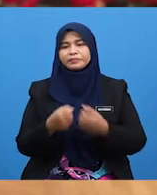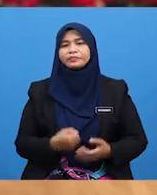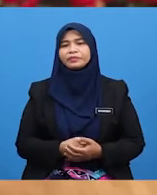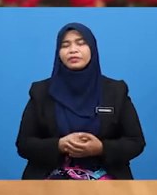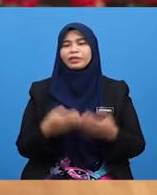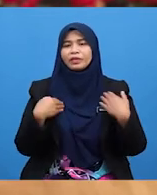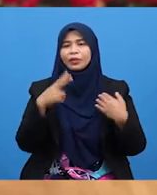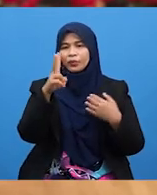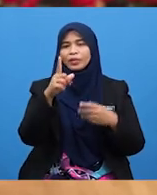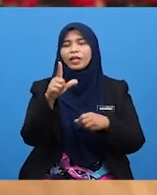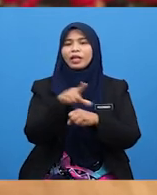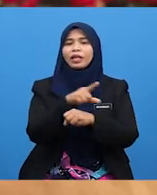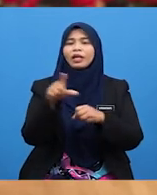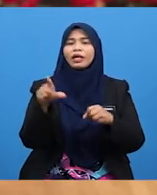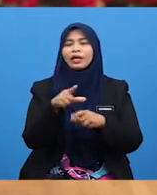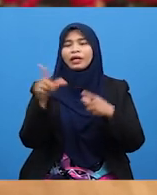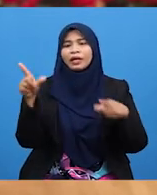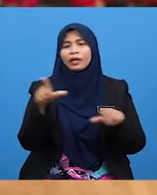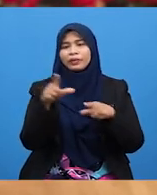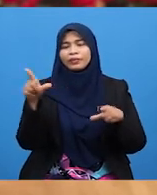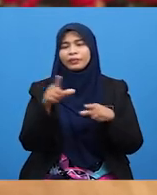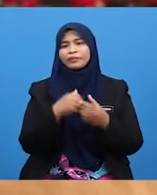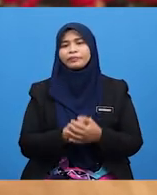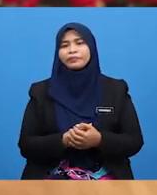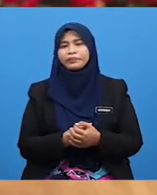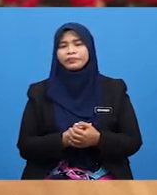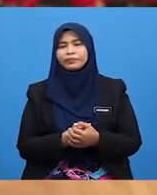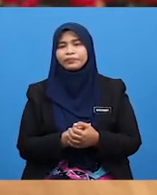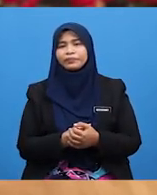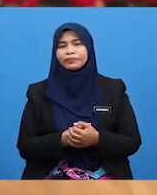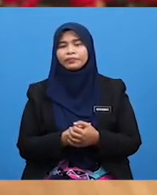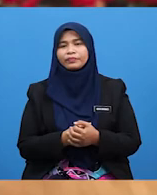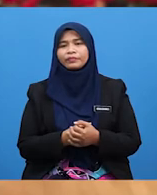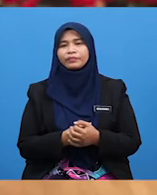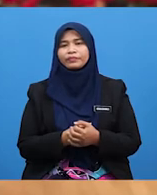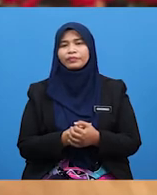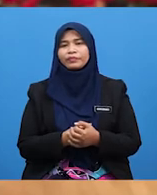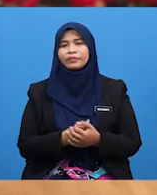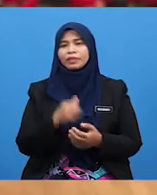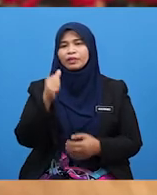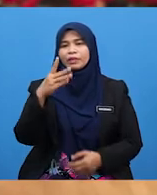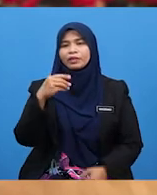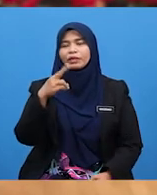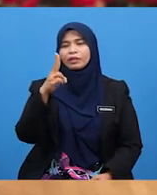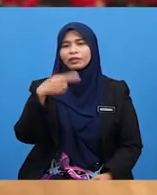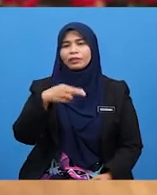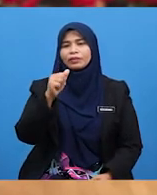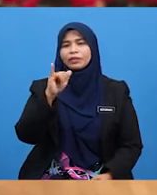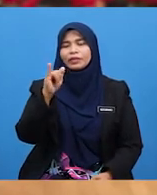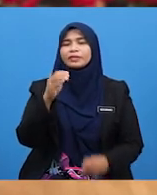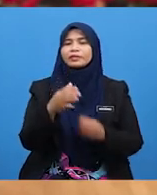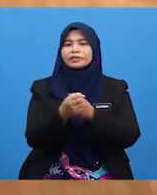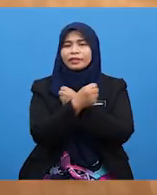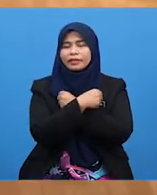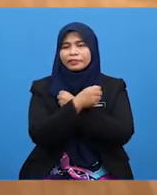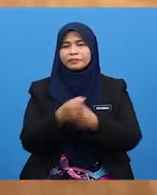aduh. Ada dua lenggok di dalam tu, itu adalah patah lagu dan juga perkataan tambahan. Cikgu letakkan aduhai sayang. Betul. Tahniah